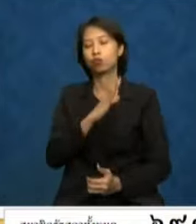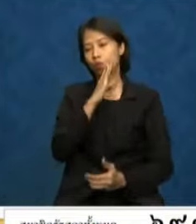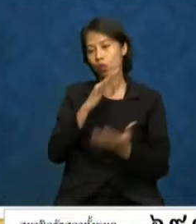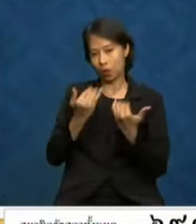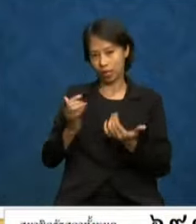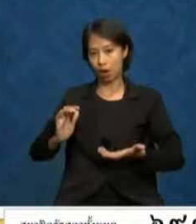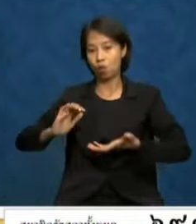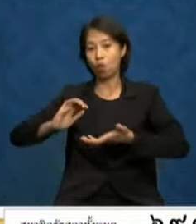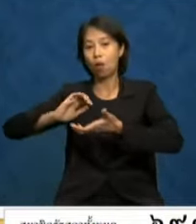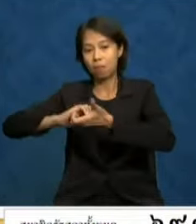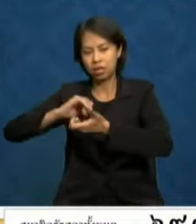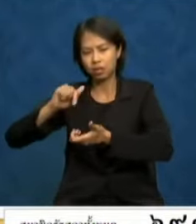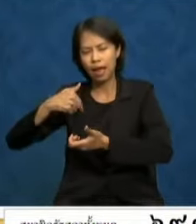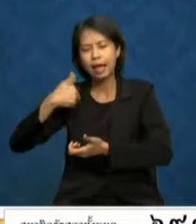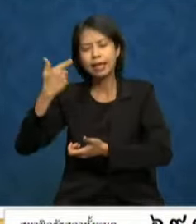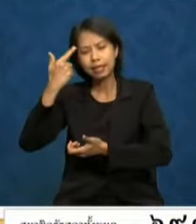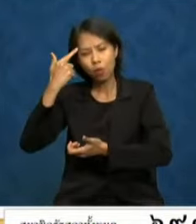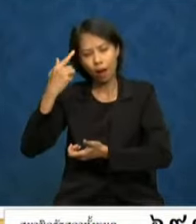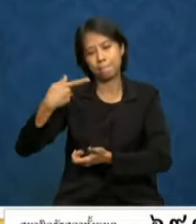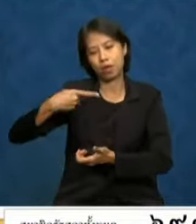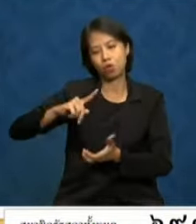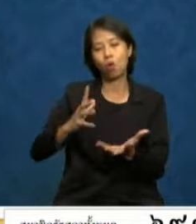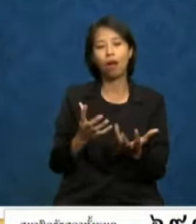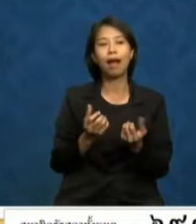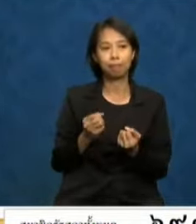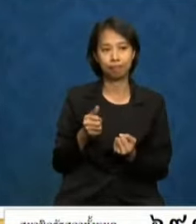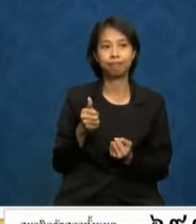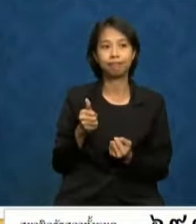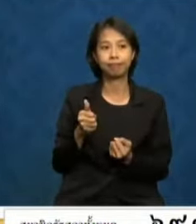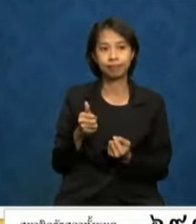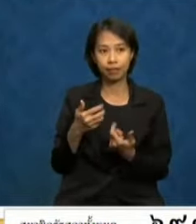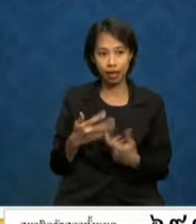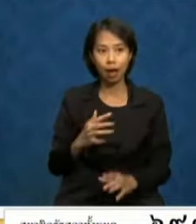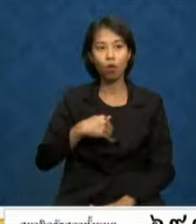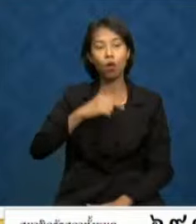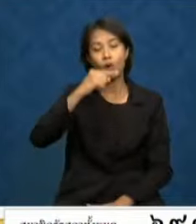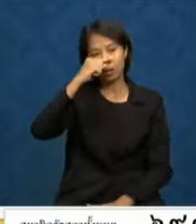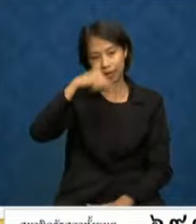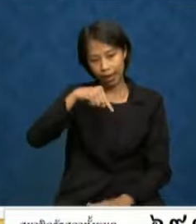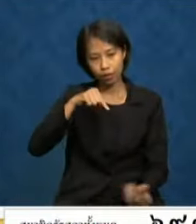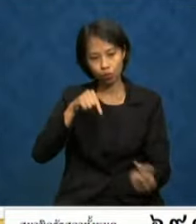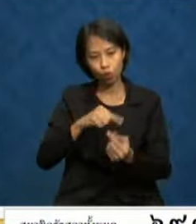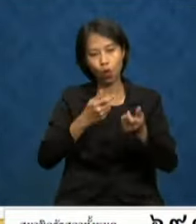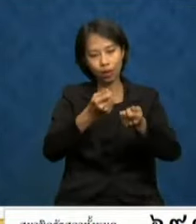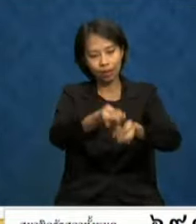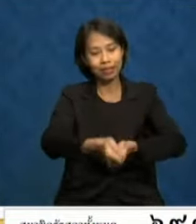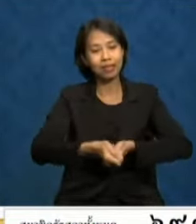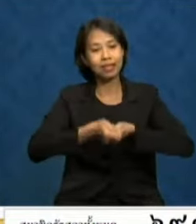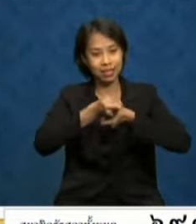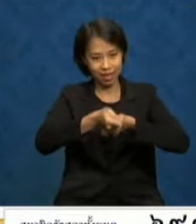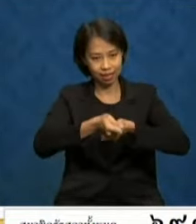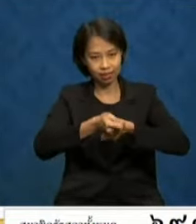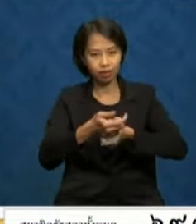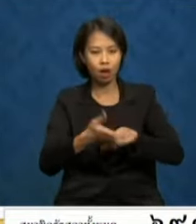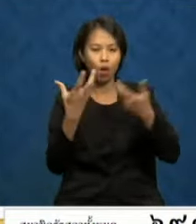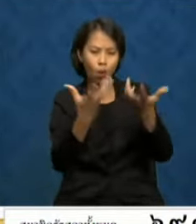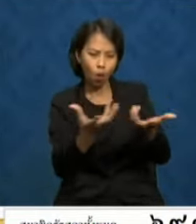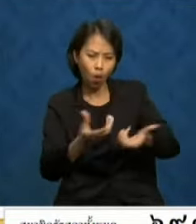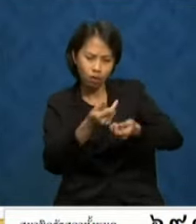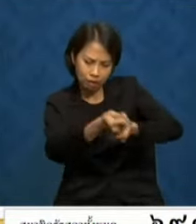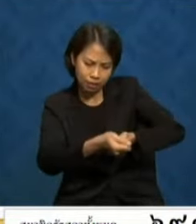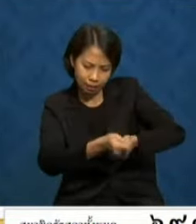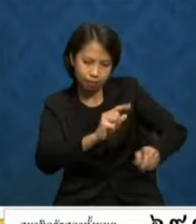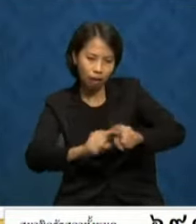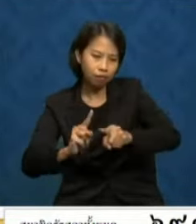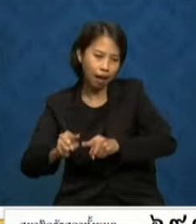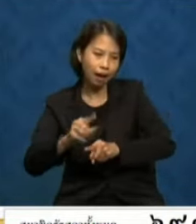ากการถ่ายทอดเทคโนโลยีจากกรอบอันนี้นอกจากนั้นเนี่ยประเทศไทยเป็นประเทศเกษตรนะครับเชื้อเพลิงชีวภาพชีวมวล